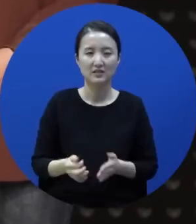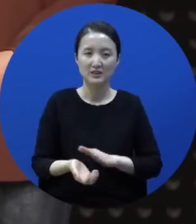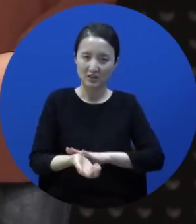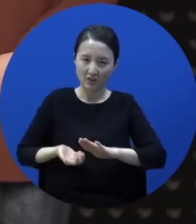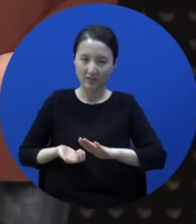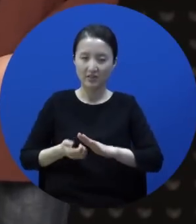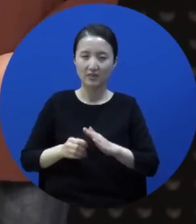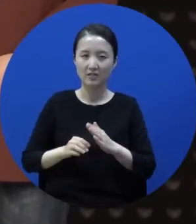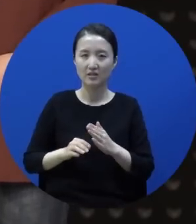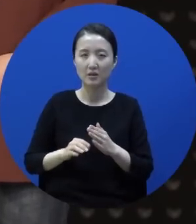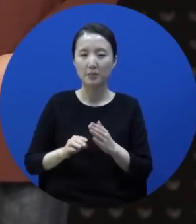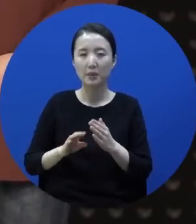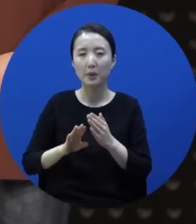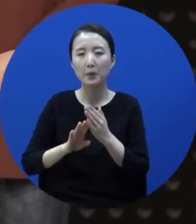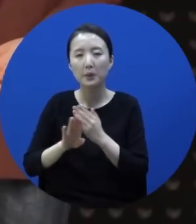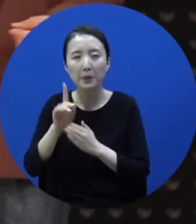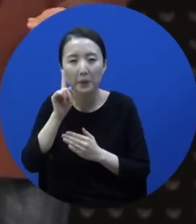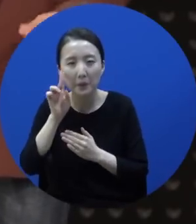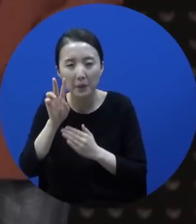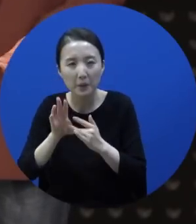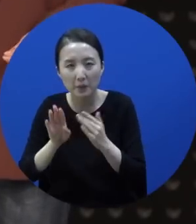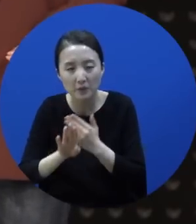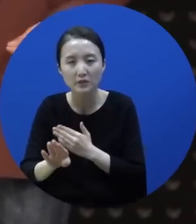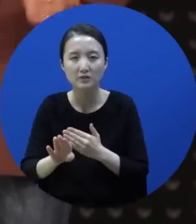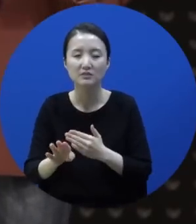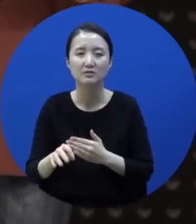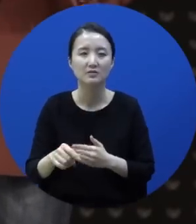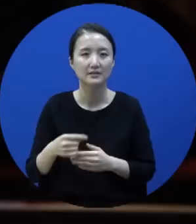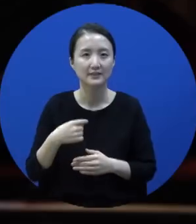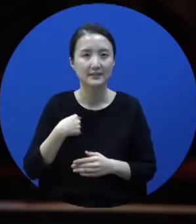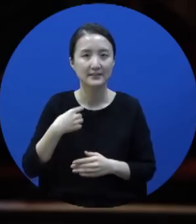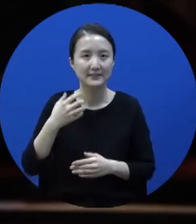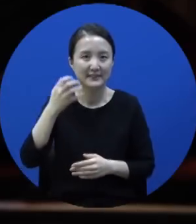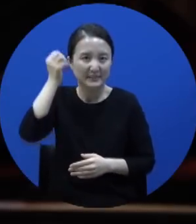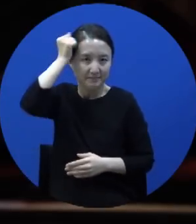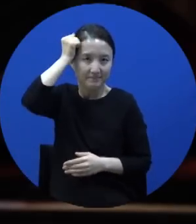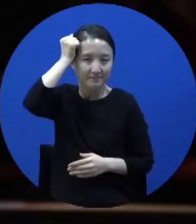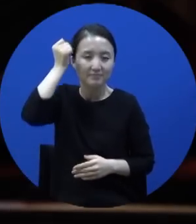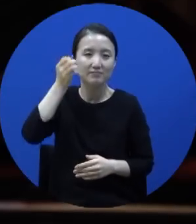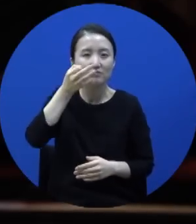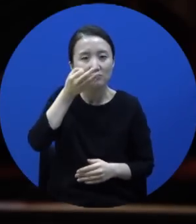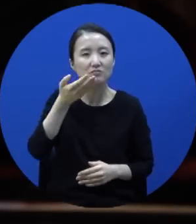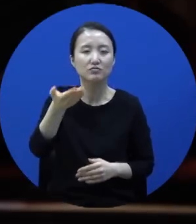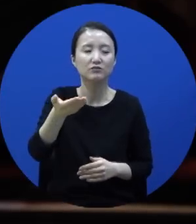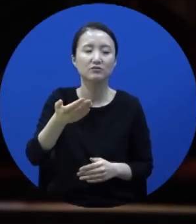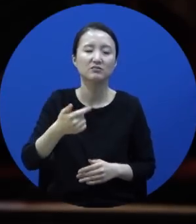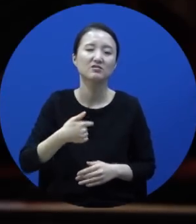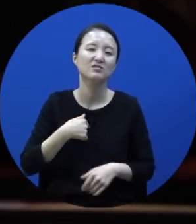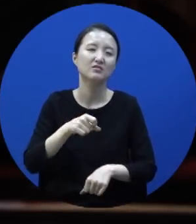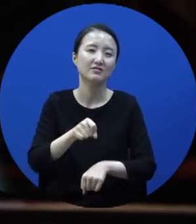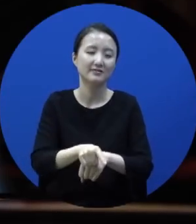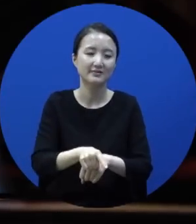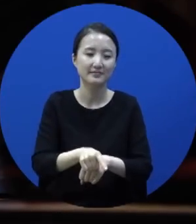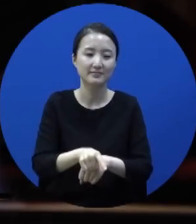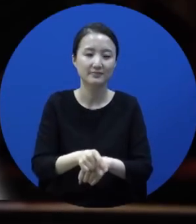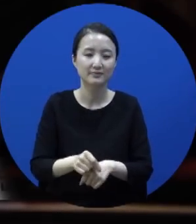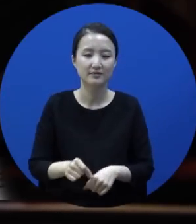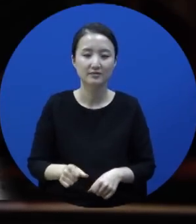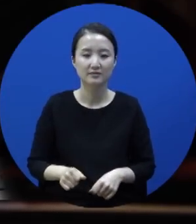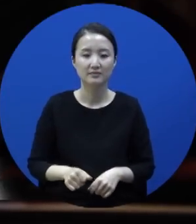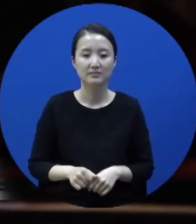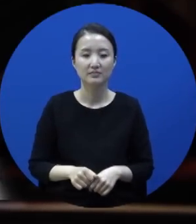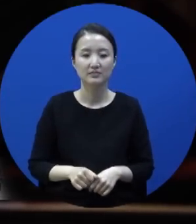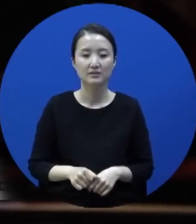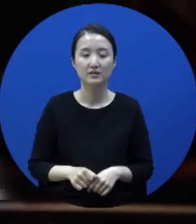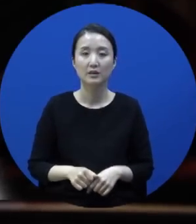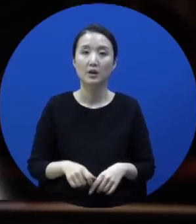다음 날 했어. 라고 이야기를 합니다. 어떤 이야기냐면 말 그대로 사람들이 보통의 평범한 날 받는 축하를